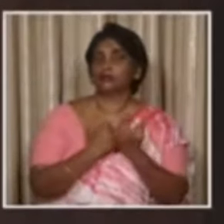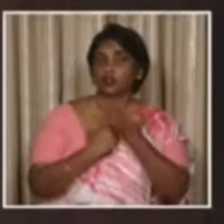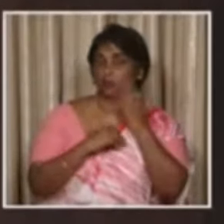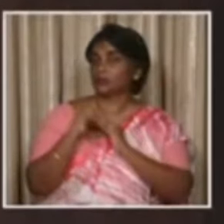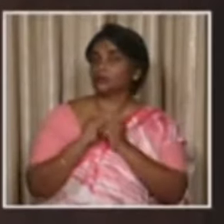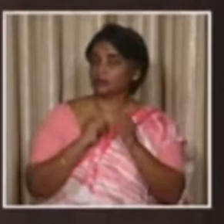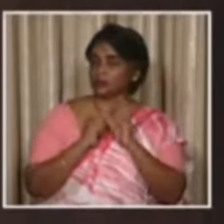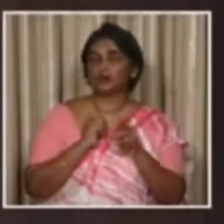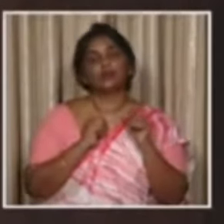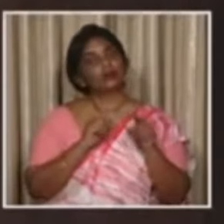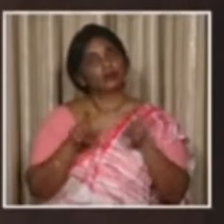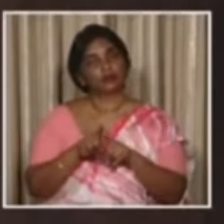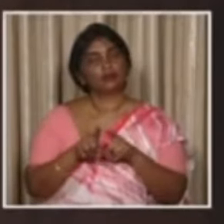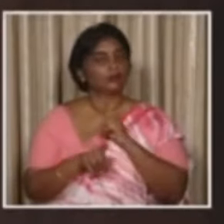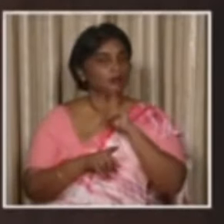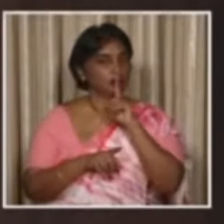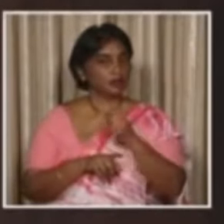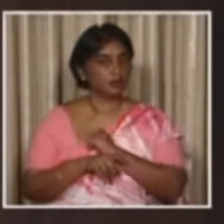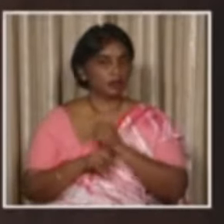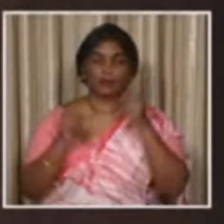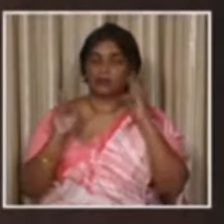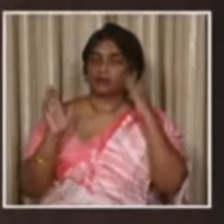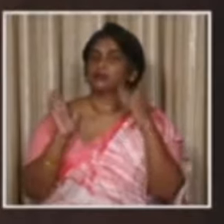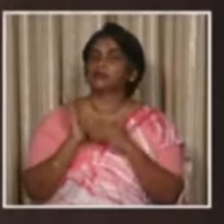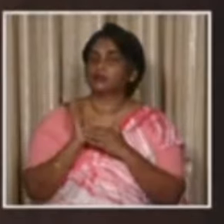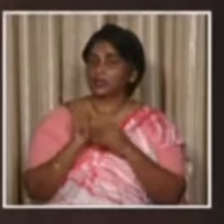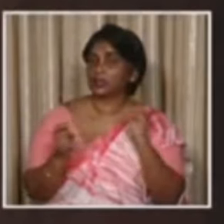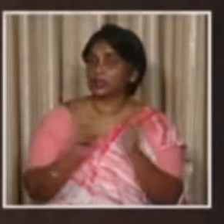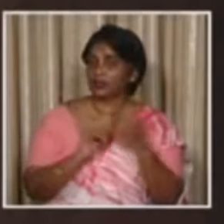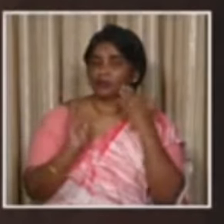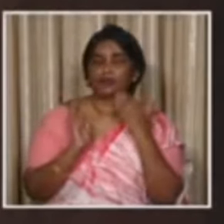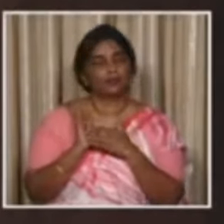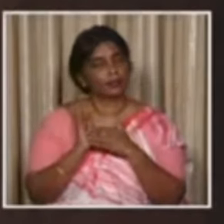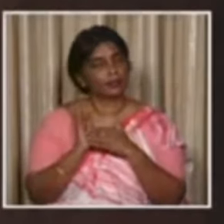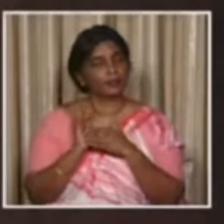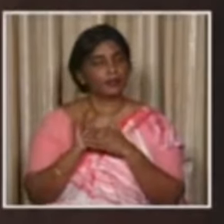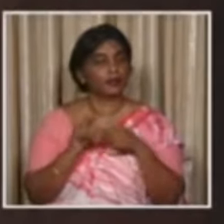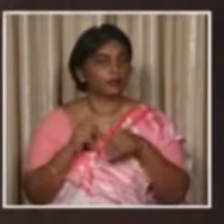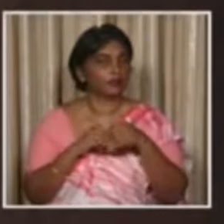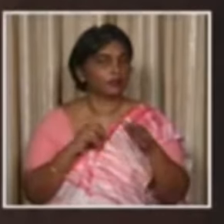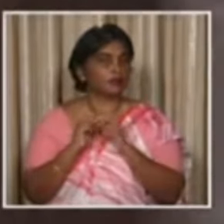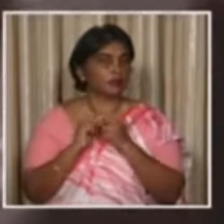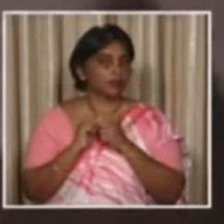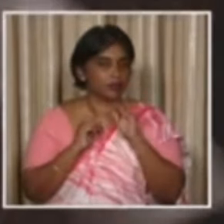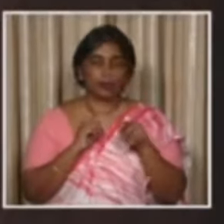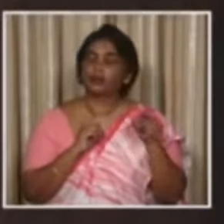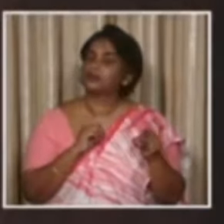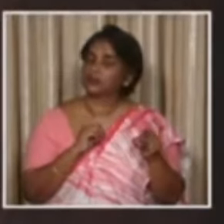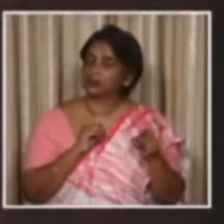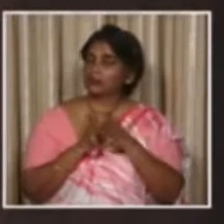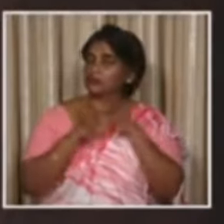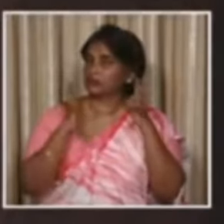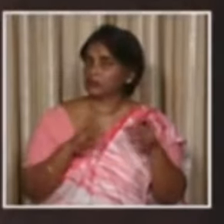වැඩපිළිවෙළක් හදාගන්න. ඒ වගේම මම කියන්න කැමතියි මේ ක්‍රීඩාව ගැන දැන් ක්‍රිකට් ක්‍රීඩාව සම්බන්ධව ඇතිලා තියෙන තත්ත්වය